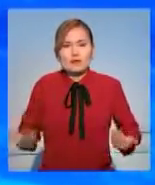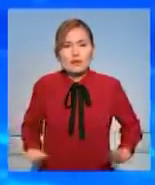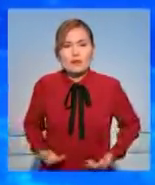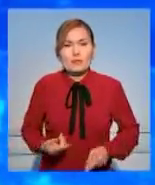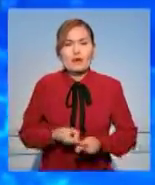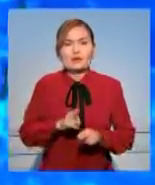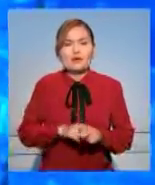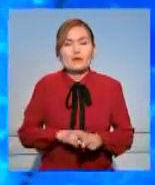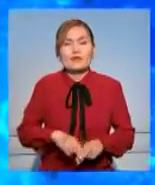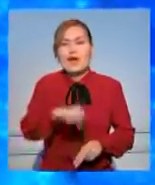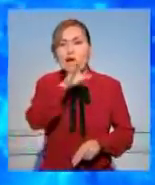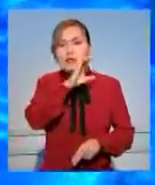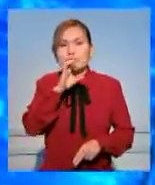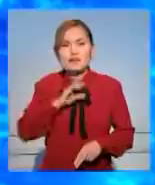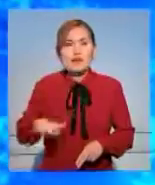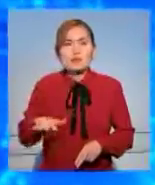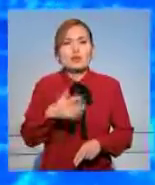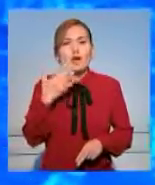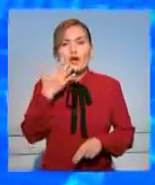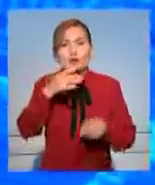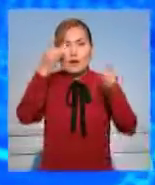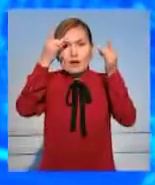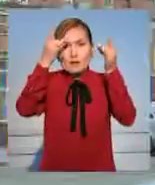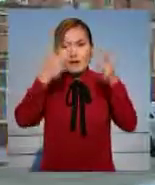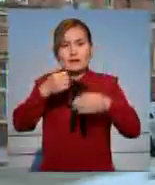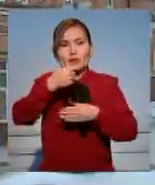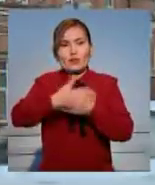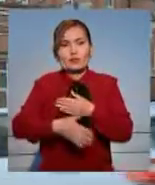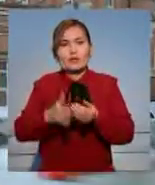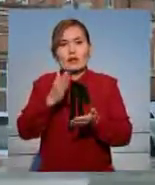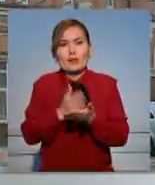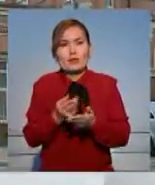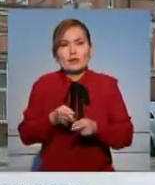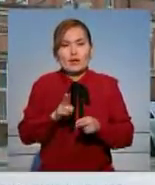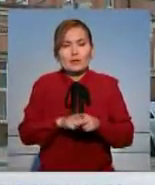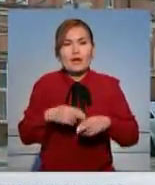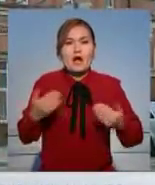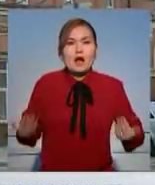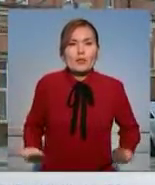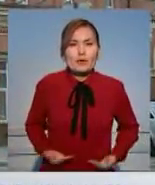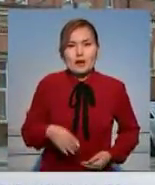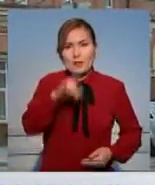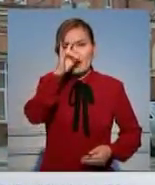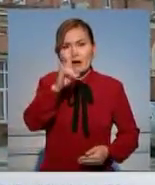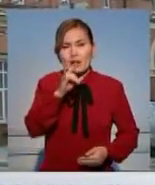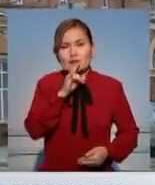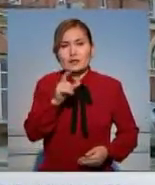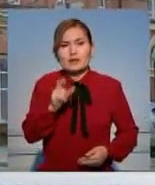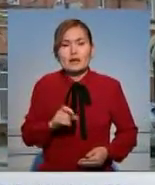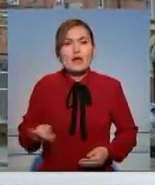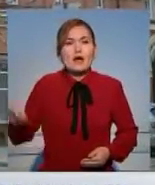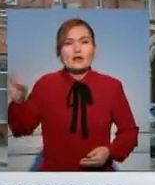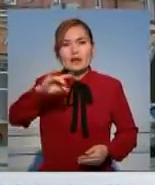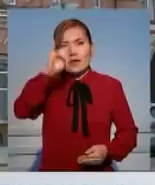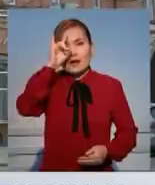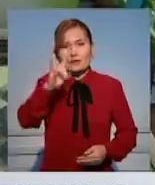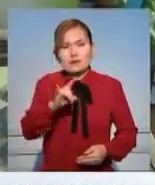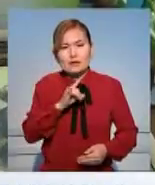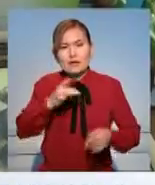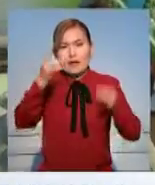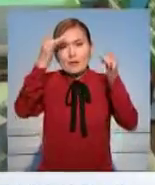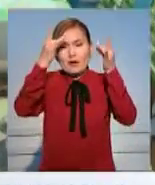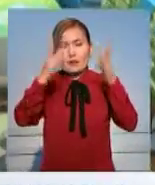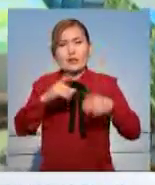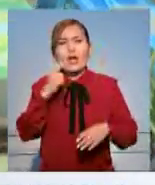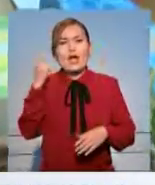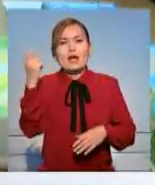Сібірдегі ең ірі ұлттық мәдени бірлестіктердің біріне айналған. Автономия құрамында өмір сүріп жатқан қандастарымыз тарихи отандармен мәдени